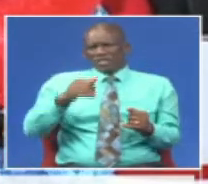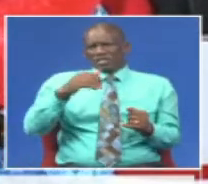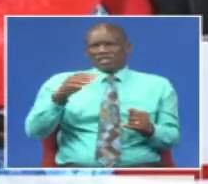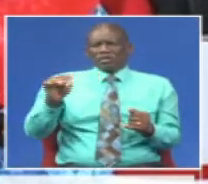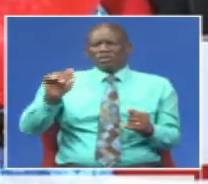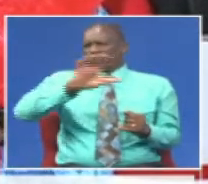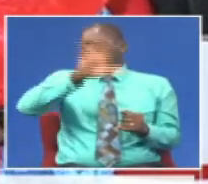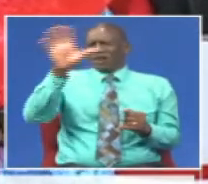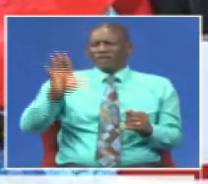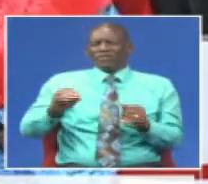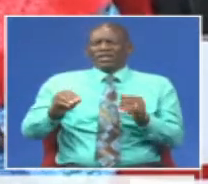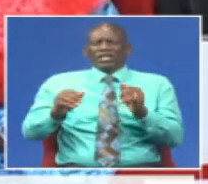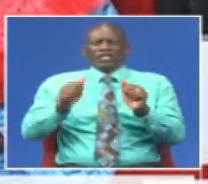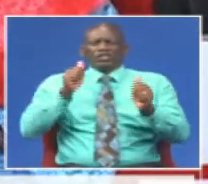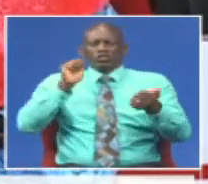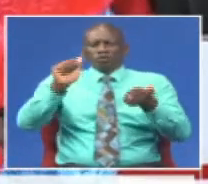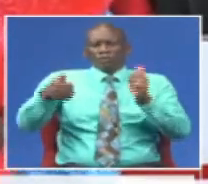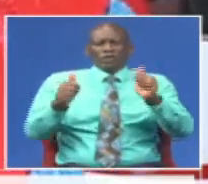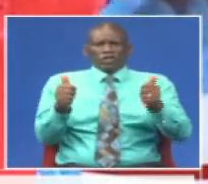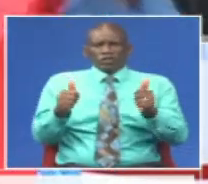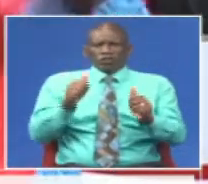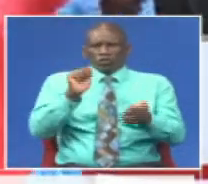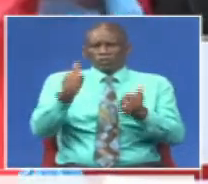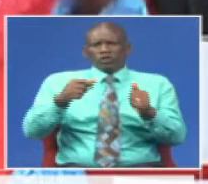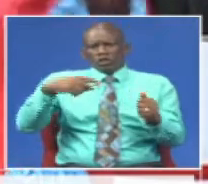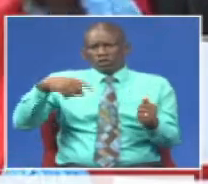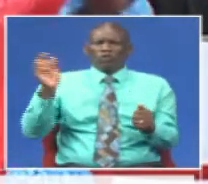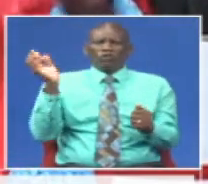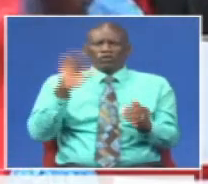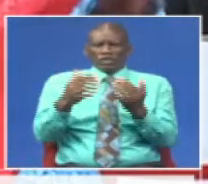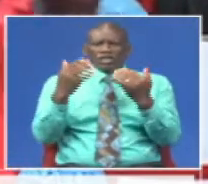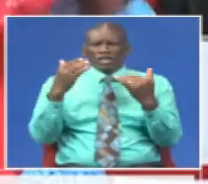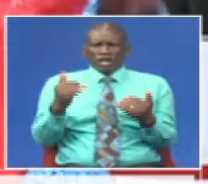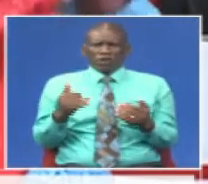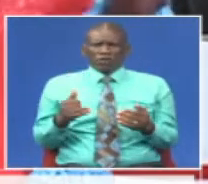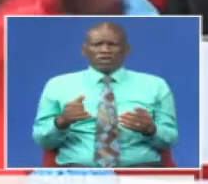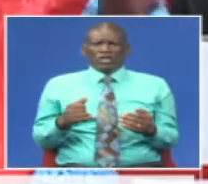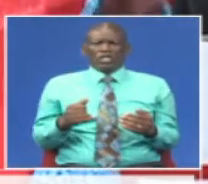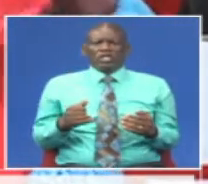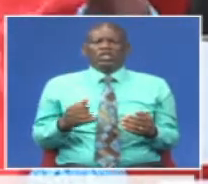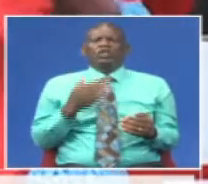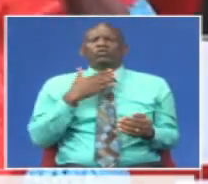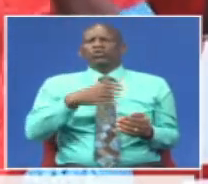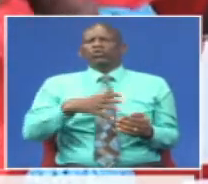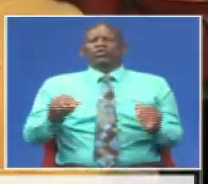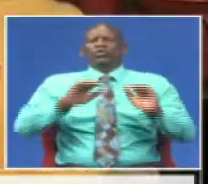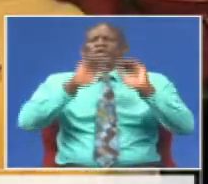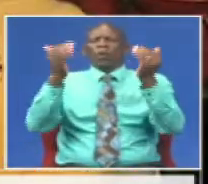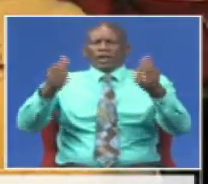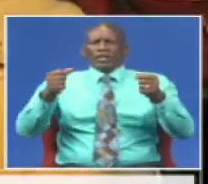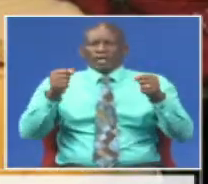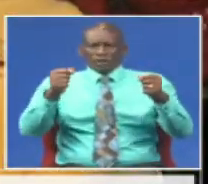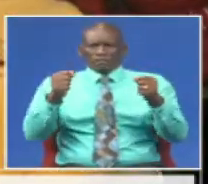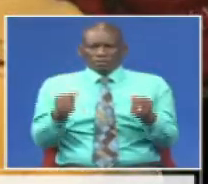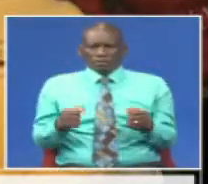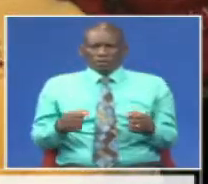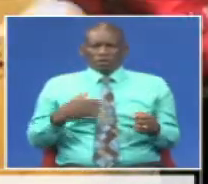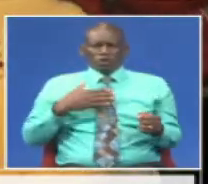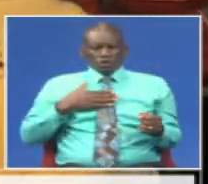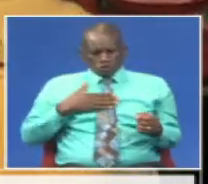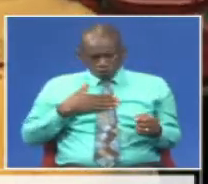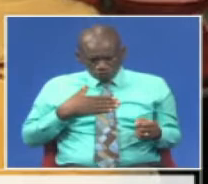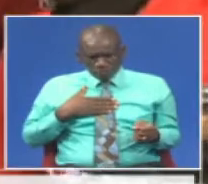for African Continental Championship. They won, and now they are going for the World Cup. Your